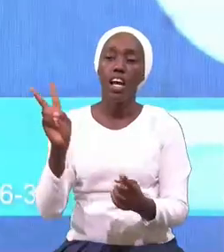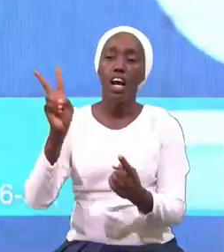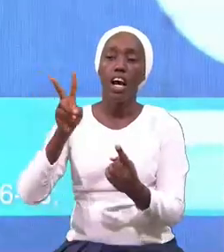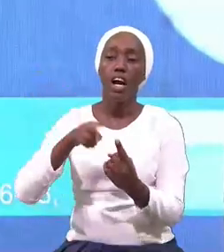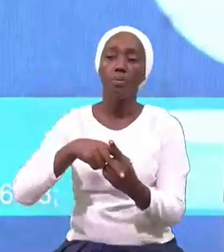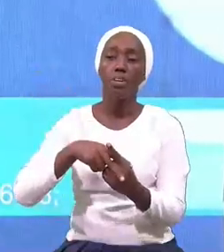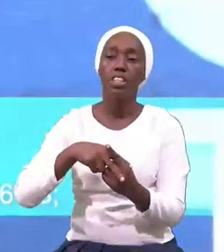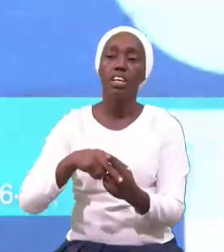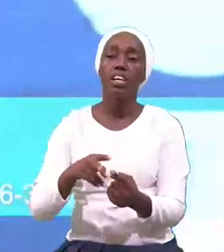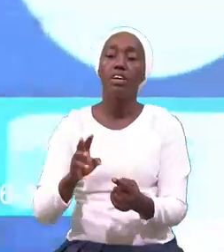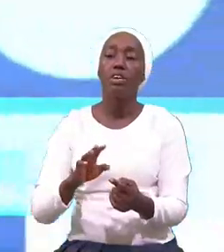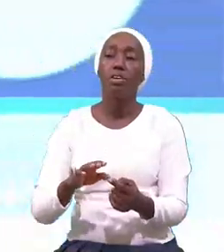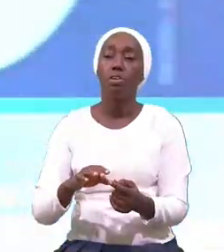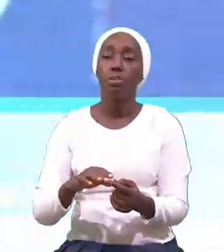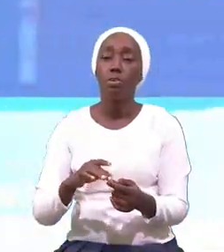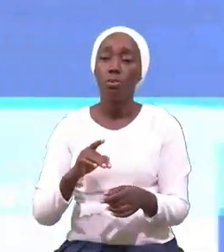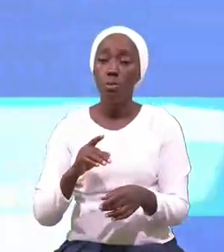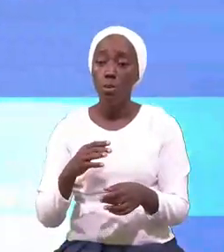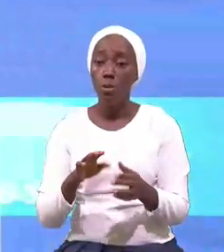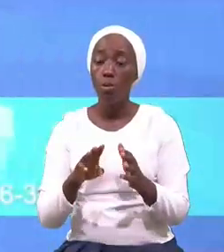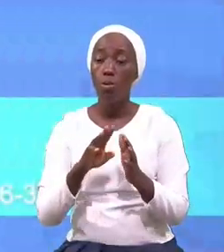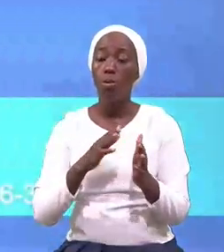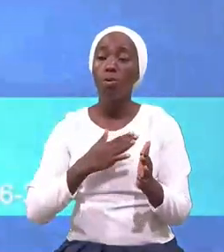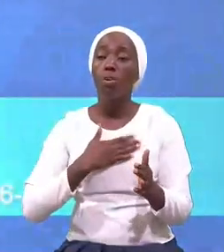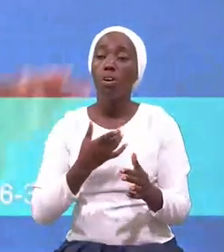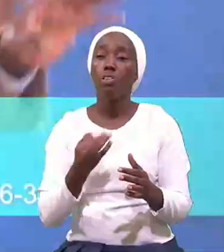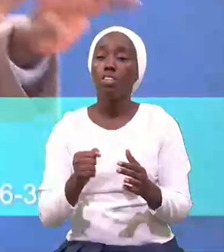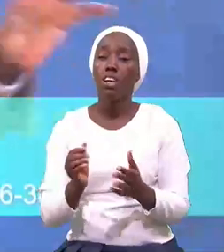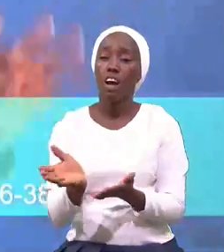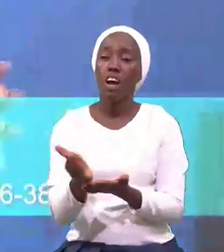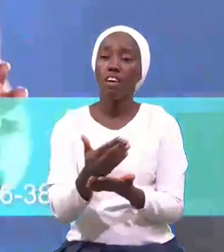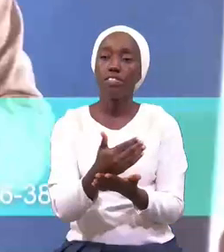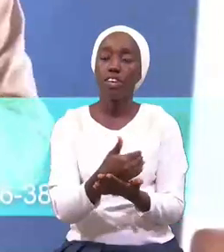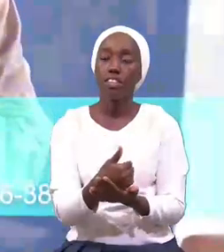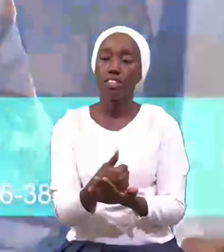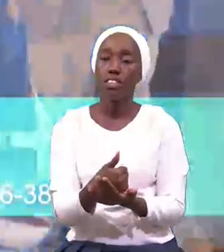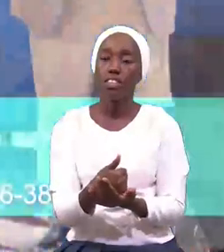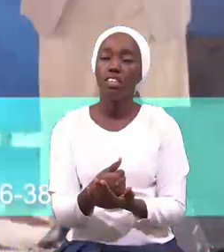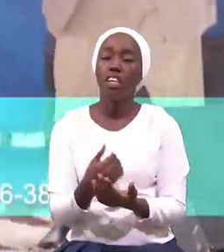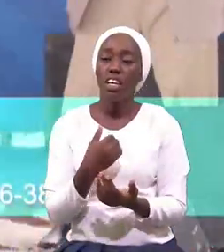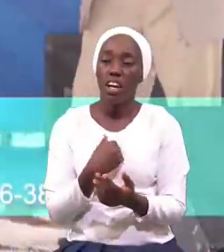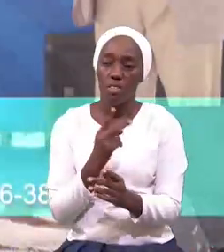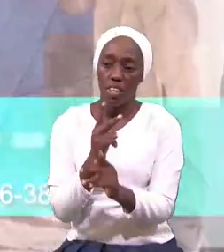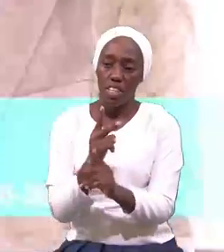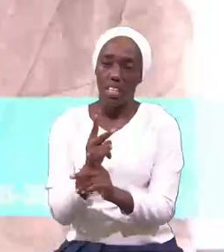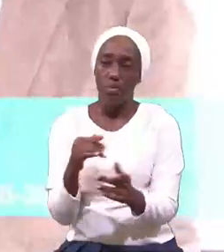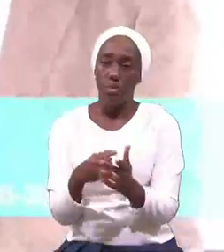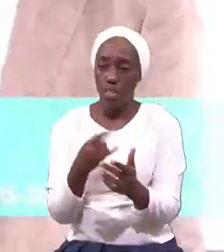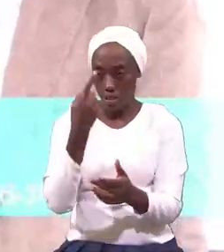Et qui nous réserve les semaines destinées à la moisson. Il a réservé pour